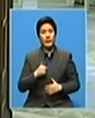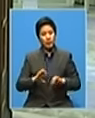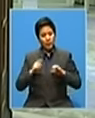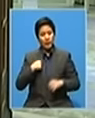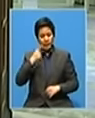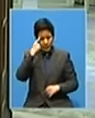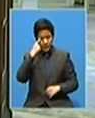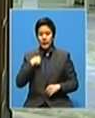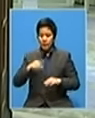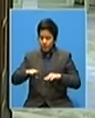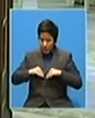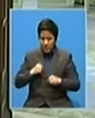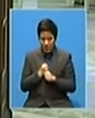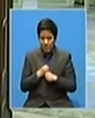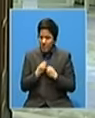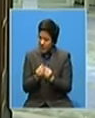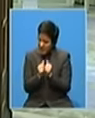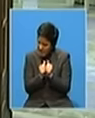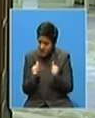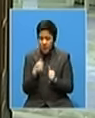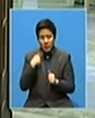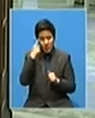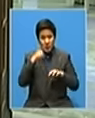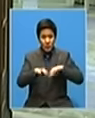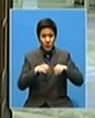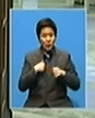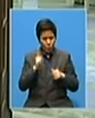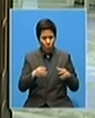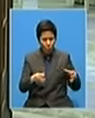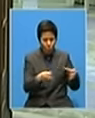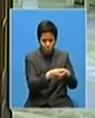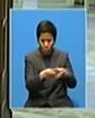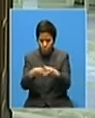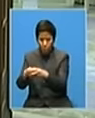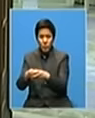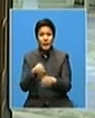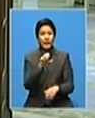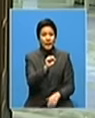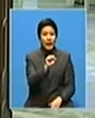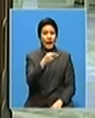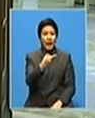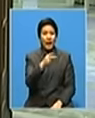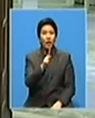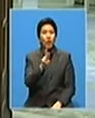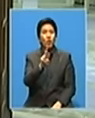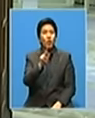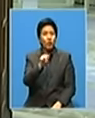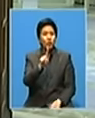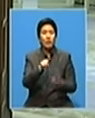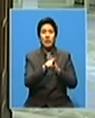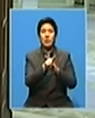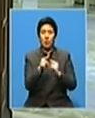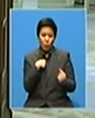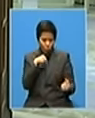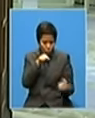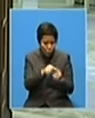ดสำหรับในเรื่องของการรวมกลุ่มกันของสหกรณ์นั้นผมว่ามันมีความสำคัญที่สุดนะครับเราจะได้สามารถช่วยได้ตรง